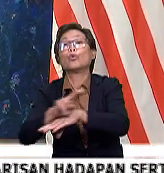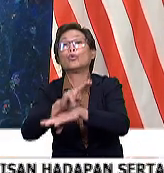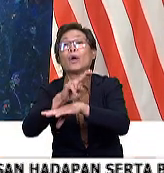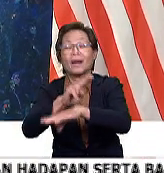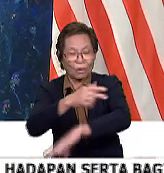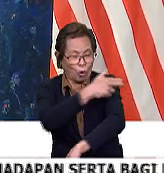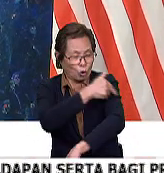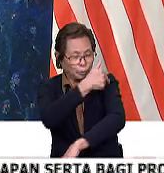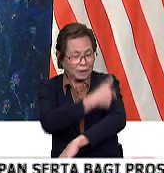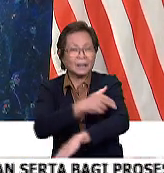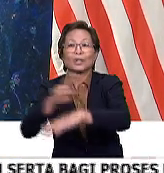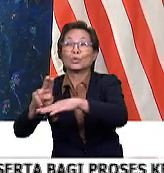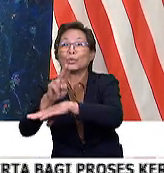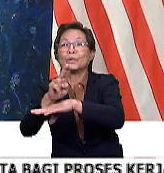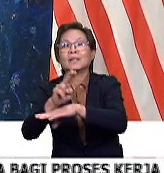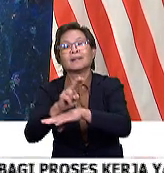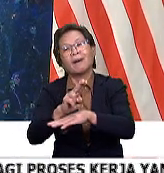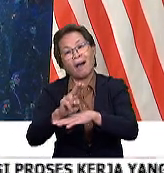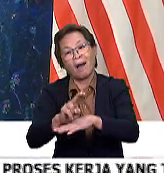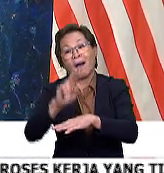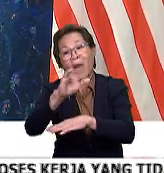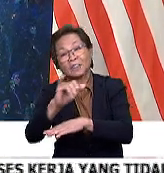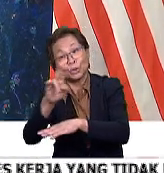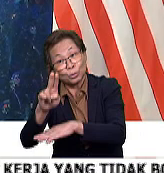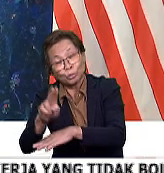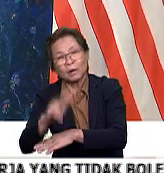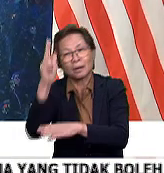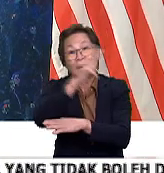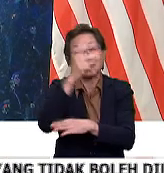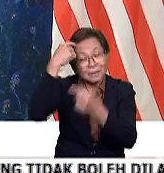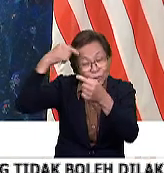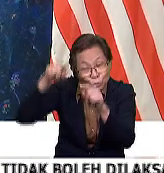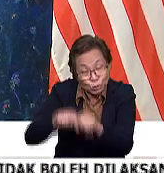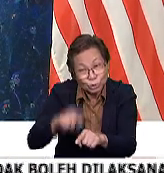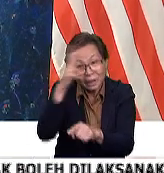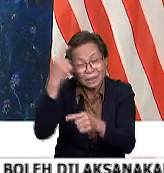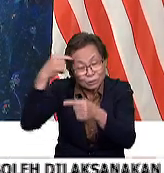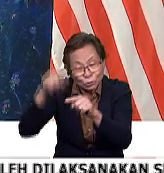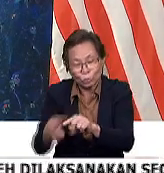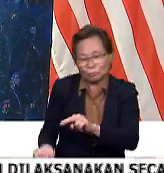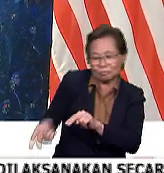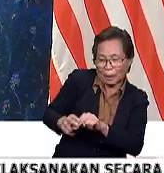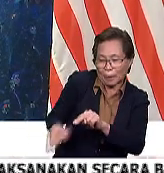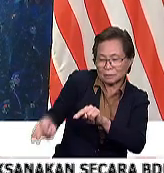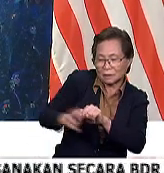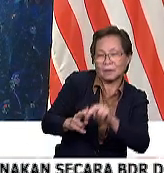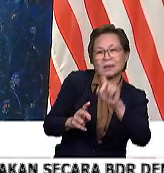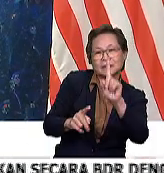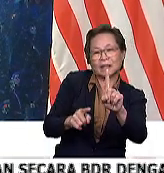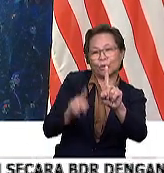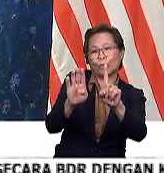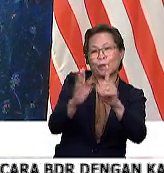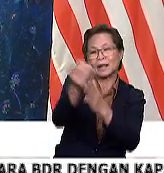setelah IC tujuan Hai hubungan itu kerajaan bersetuju untuk menambah peruntukkan satu